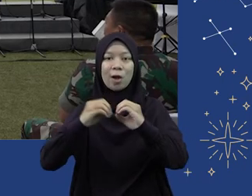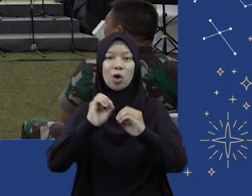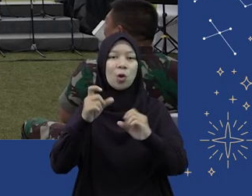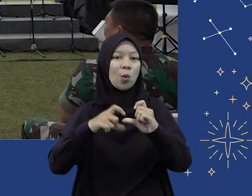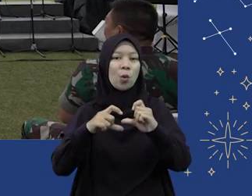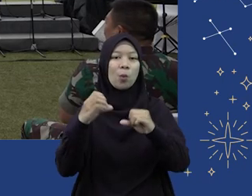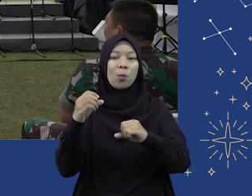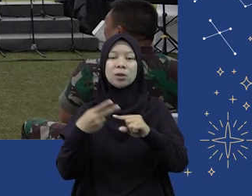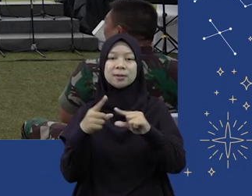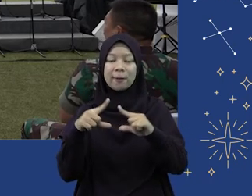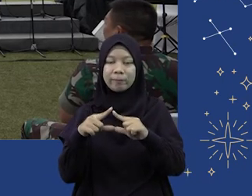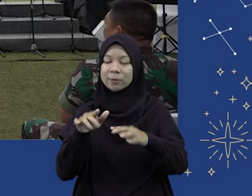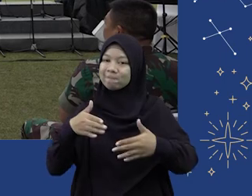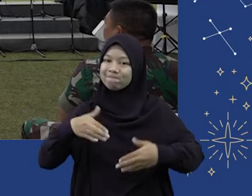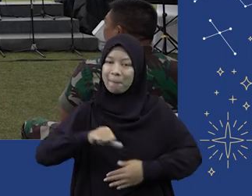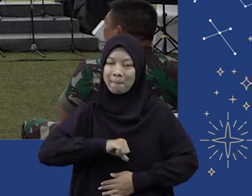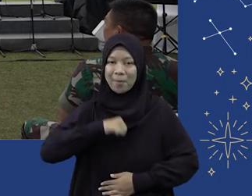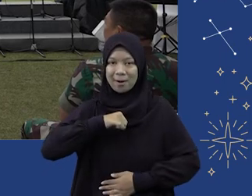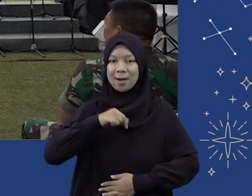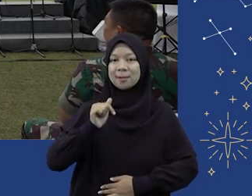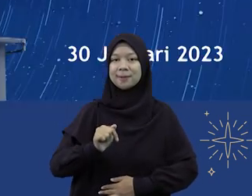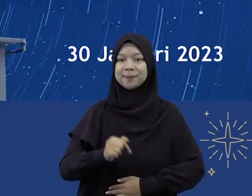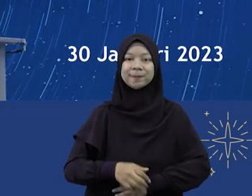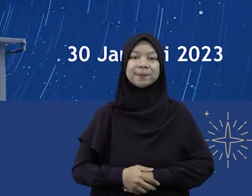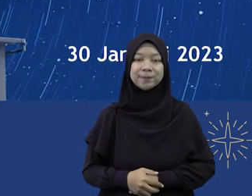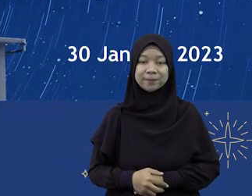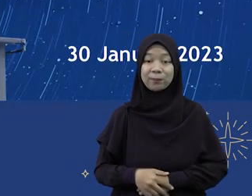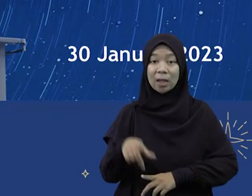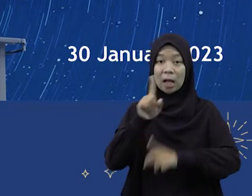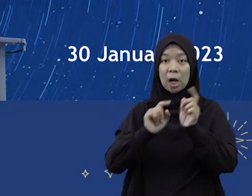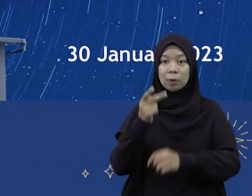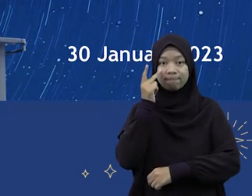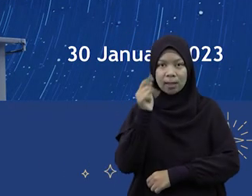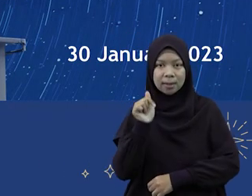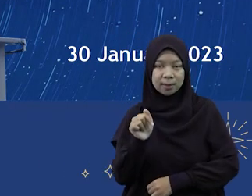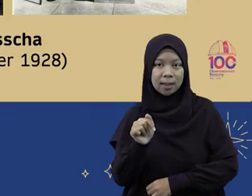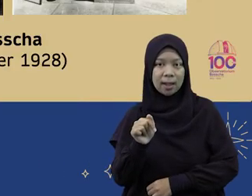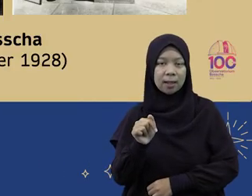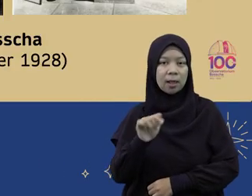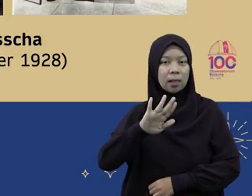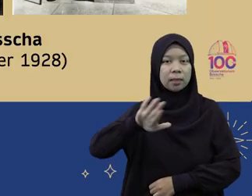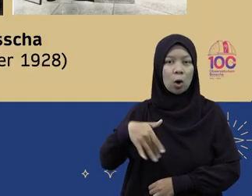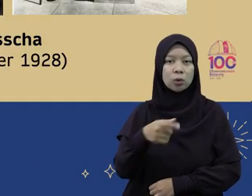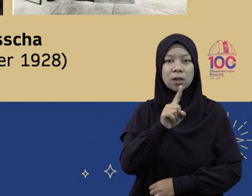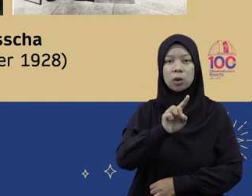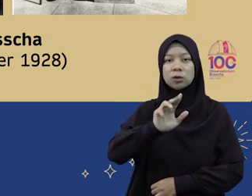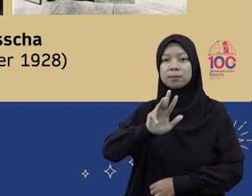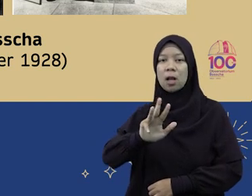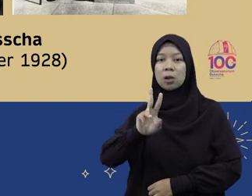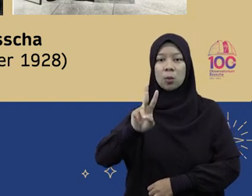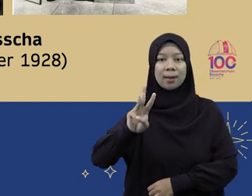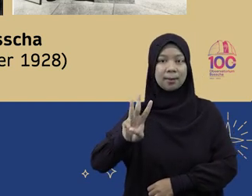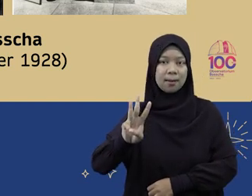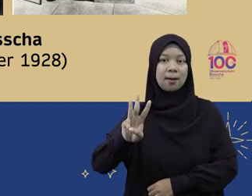mengharukan dan membanggakan kalau kita lihat ini tahun 1923